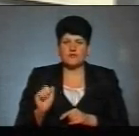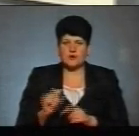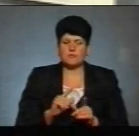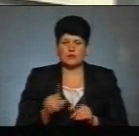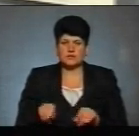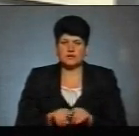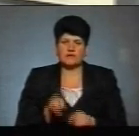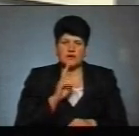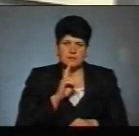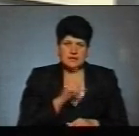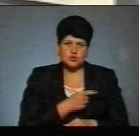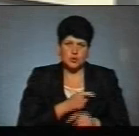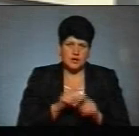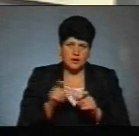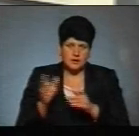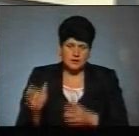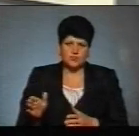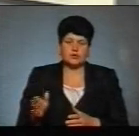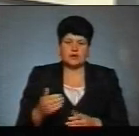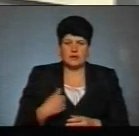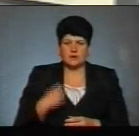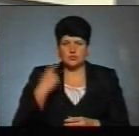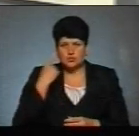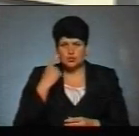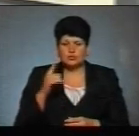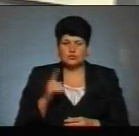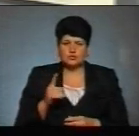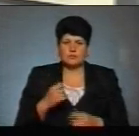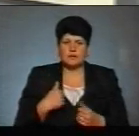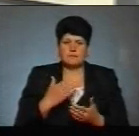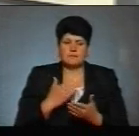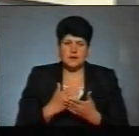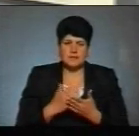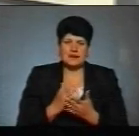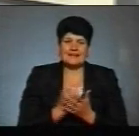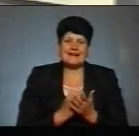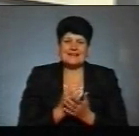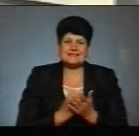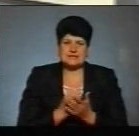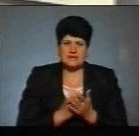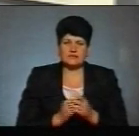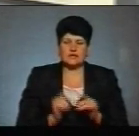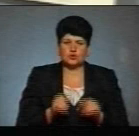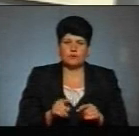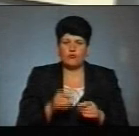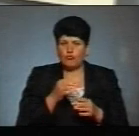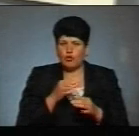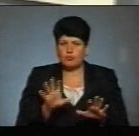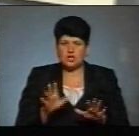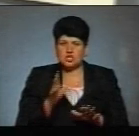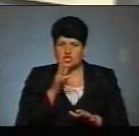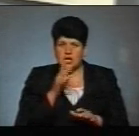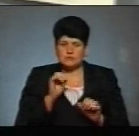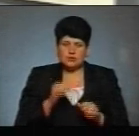також в Кременецьку лікарню. Я думаю, що ми маємо мати якийсь резерв для того, щоб ми могли в будь-який час дня